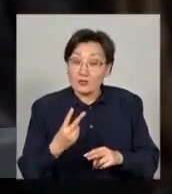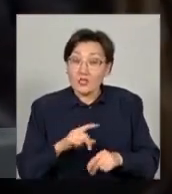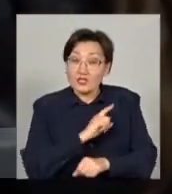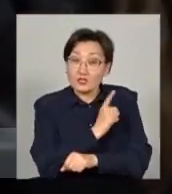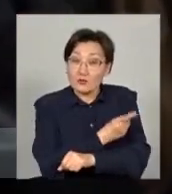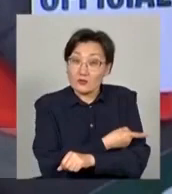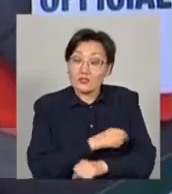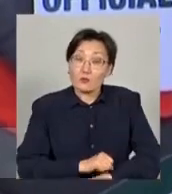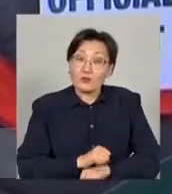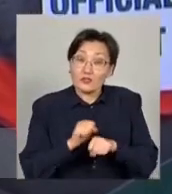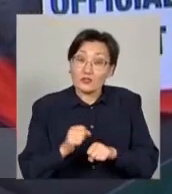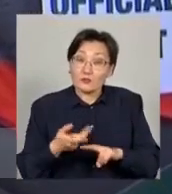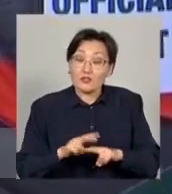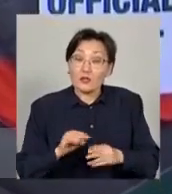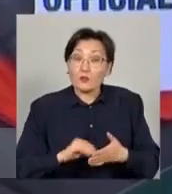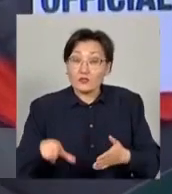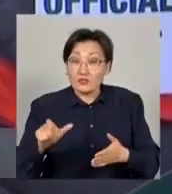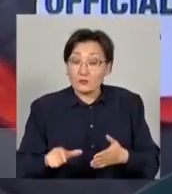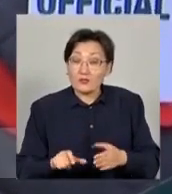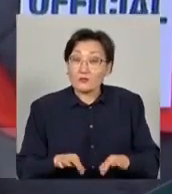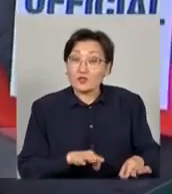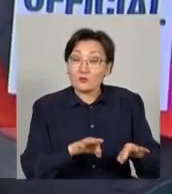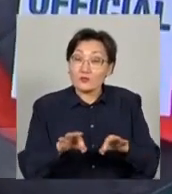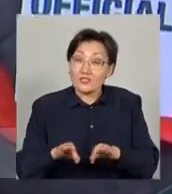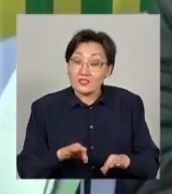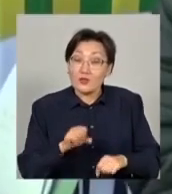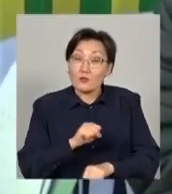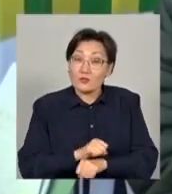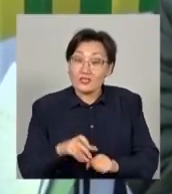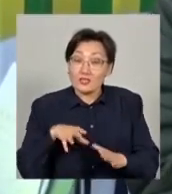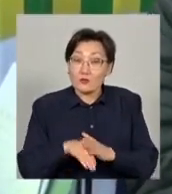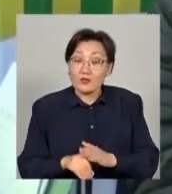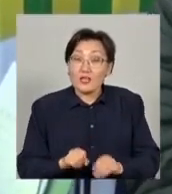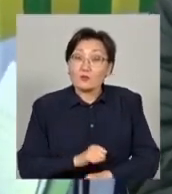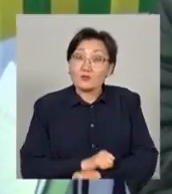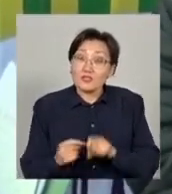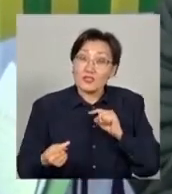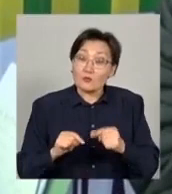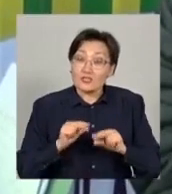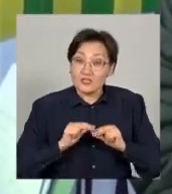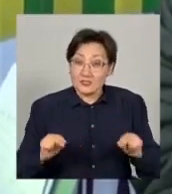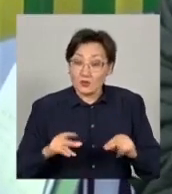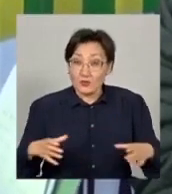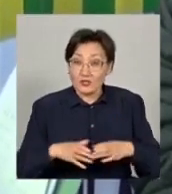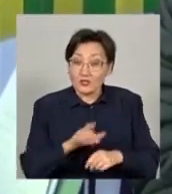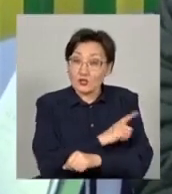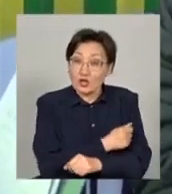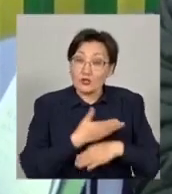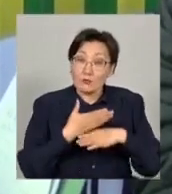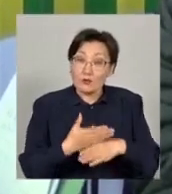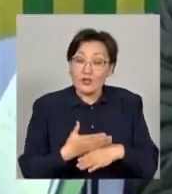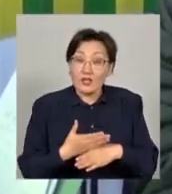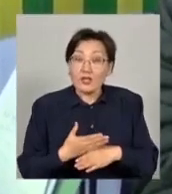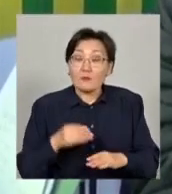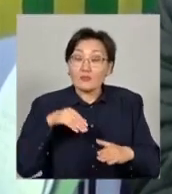усиления забастовок. По данным местных СМИ, к транспортному коллапсу присоединится и акция протеста учителей, бригад скорой помощи и машинистов